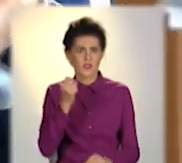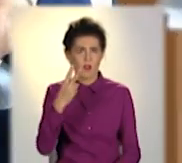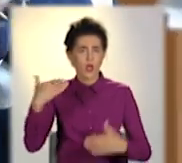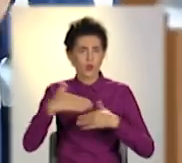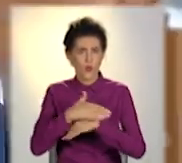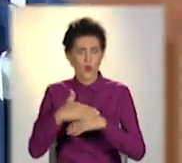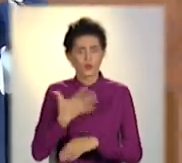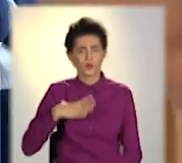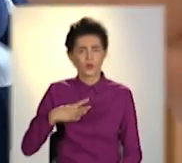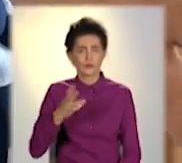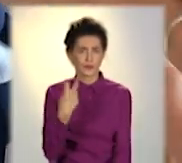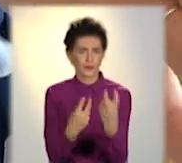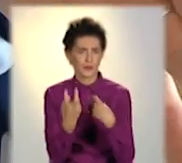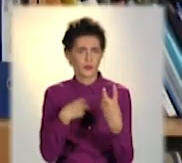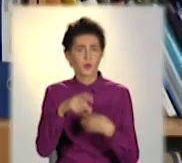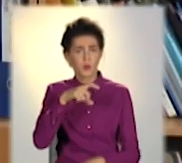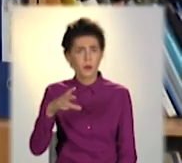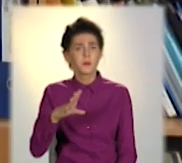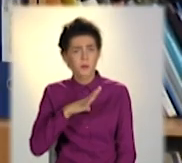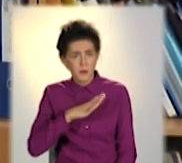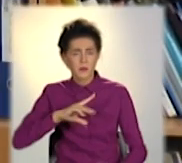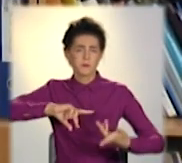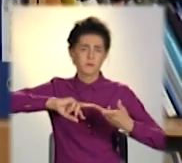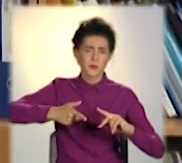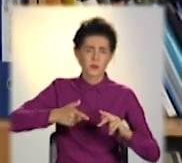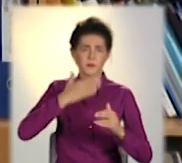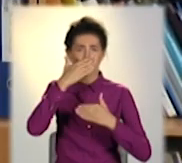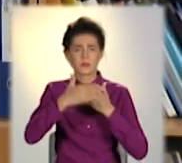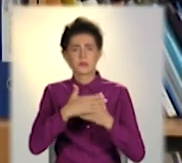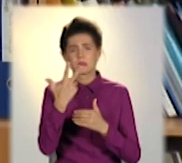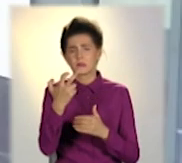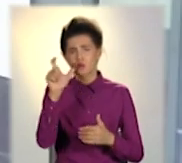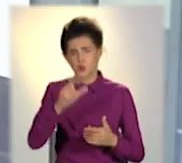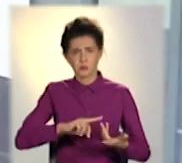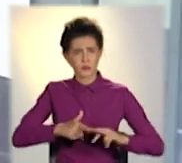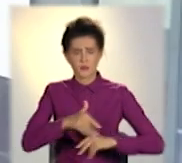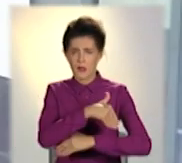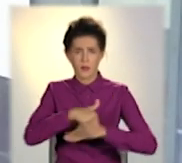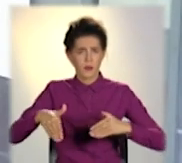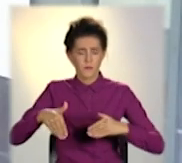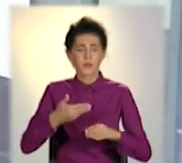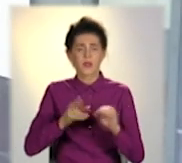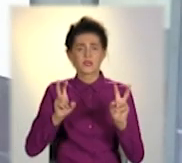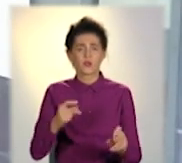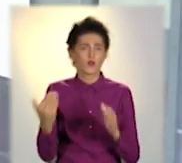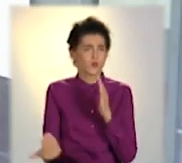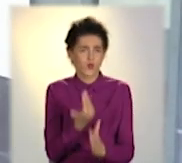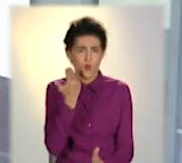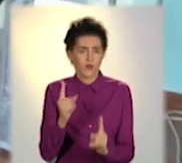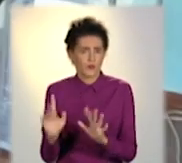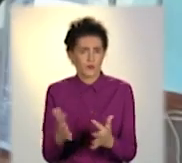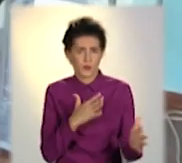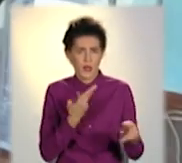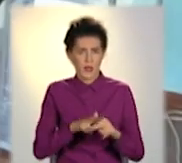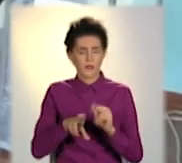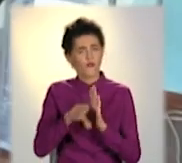избирателей. В течение срока были люди у нас, поменяли, порядка 300 человек поменяли. І це тільки одне з нововведень на цьогорічних